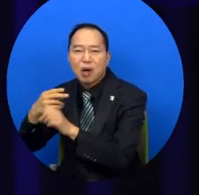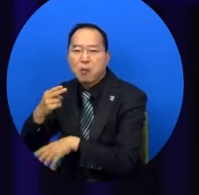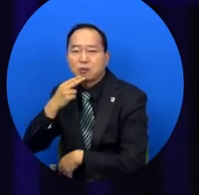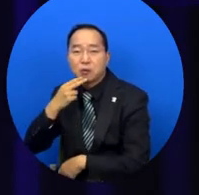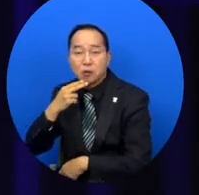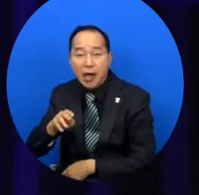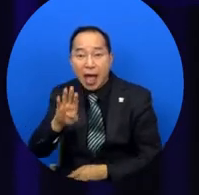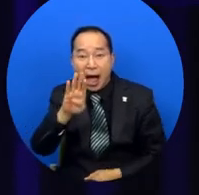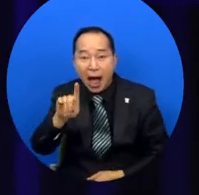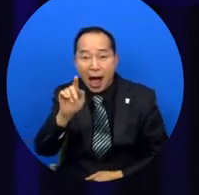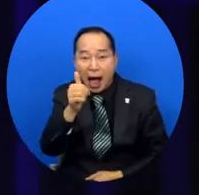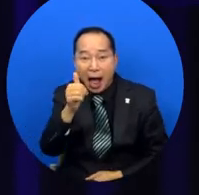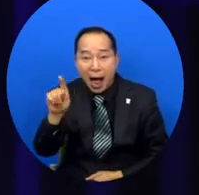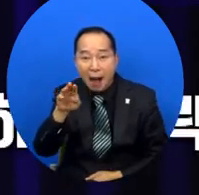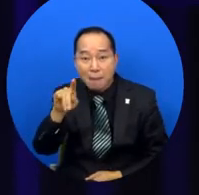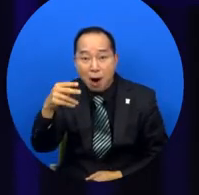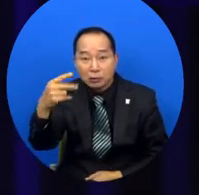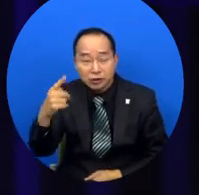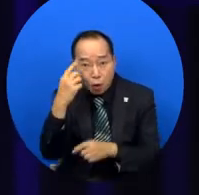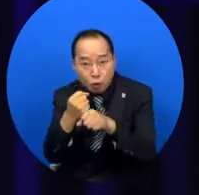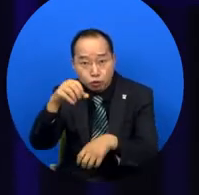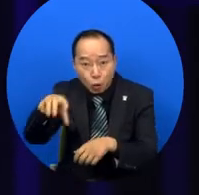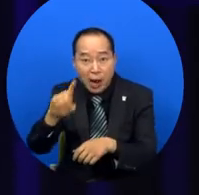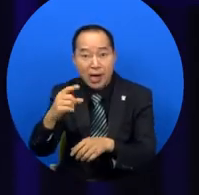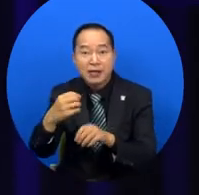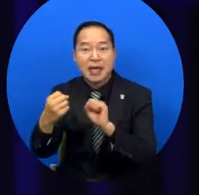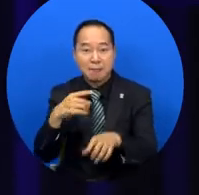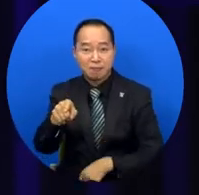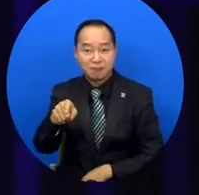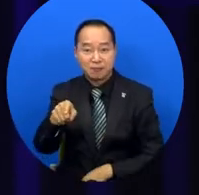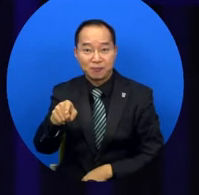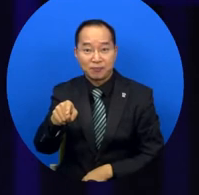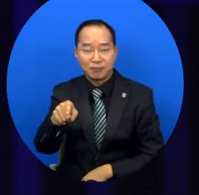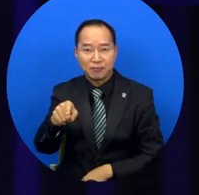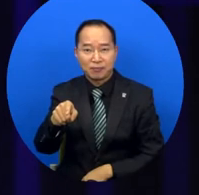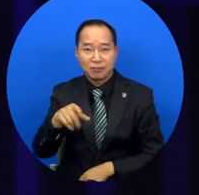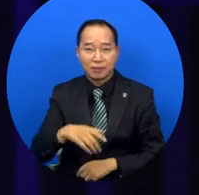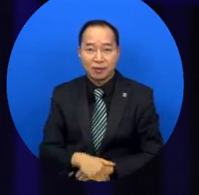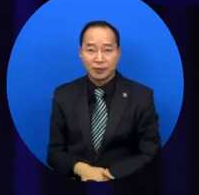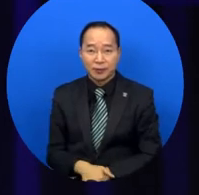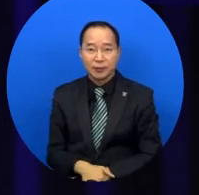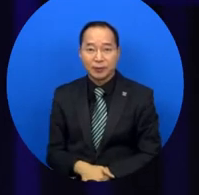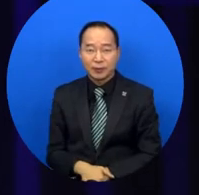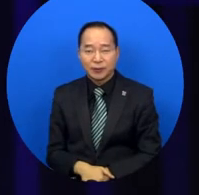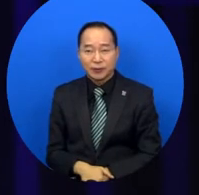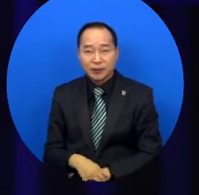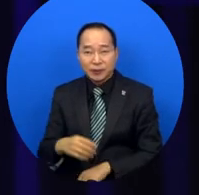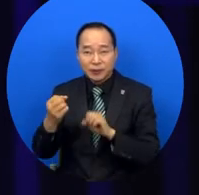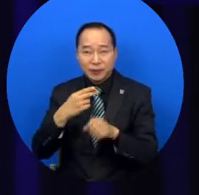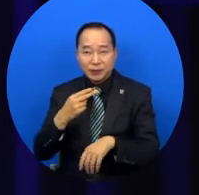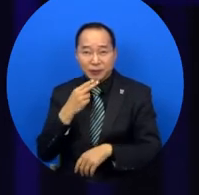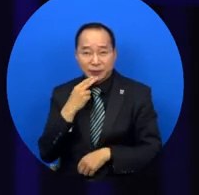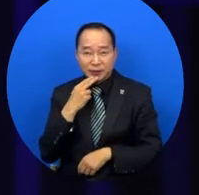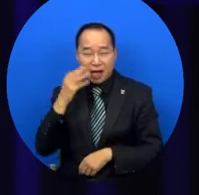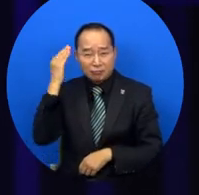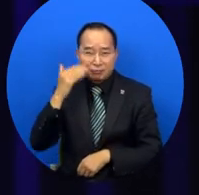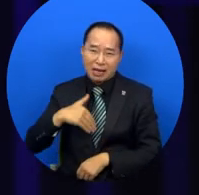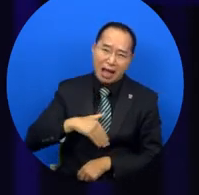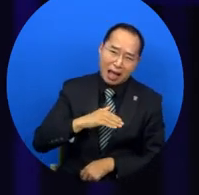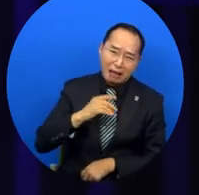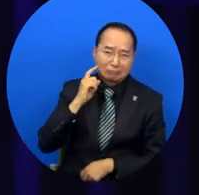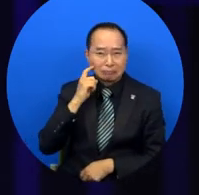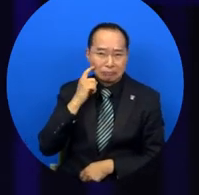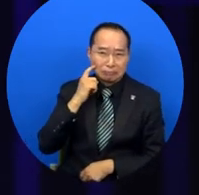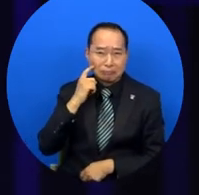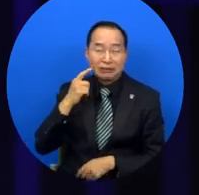왔고 그 하버드 연구소에만 연락이 왔었어요. 그래서 처음에는 연락 안 올 때 이제 뭐 적고 가야 되나